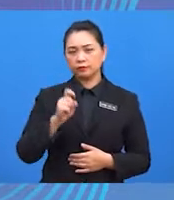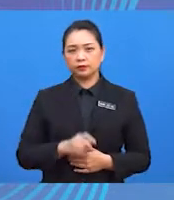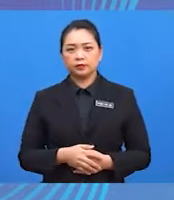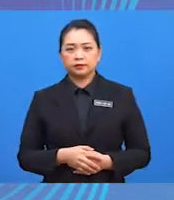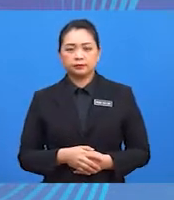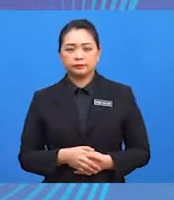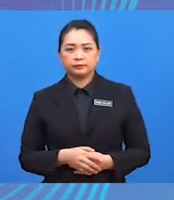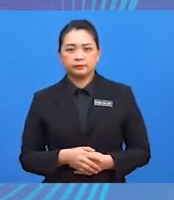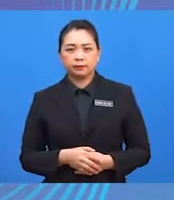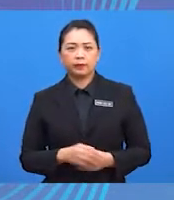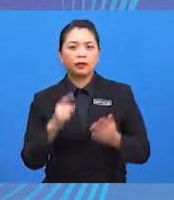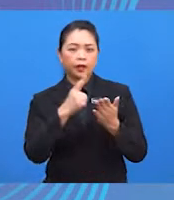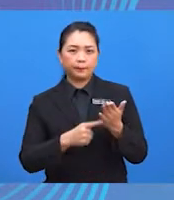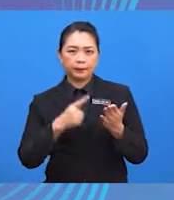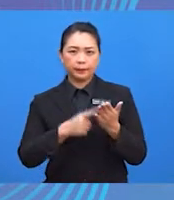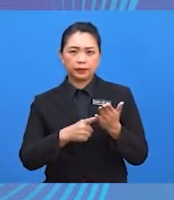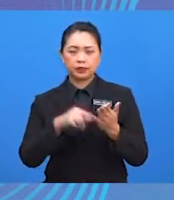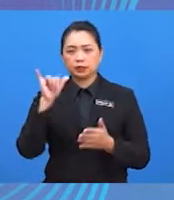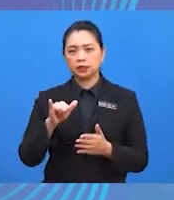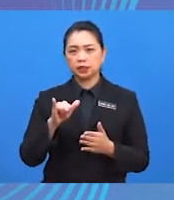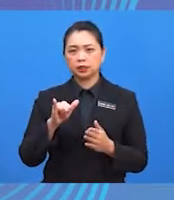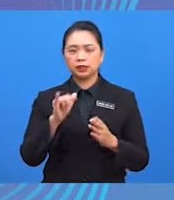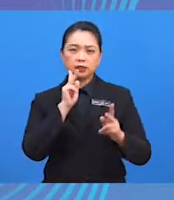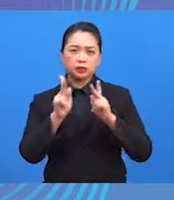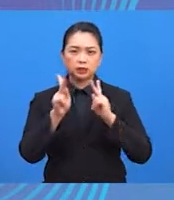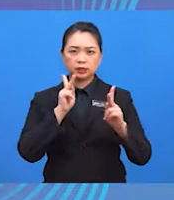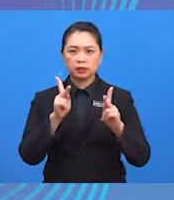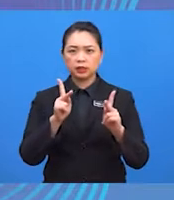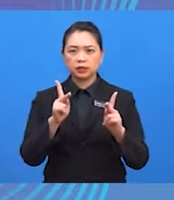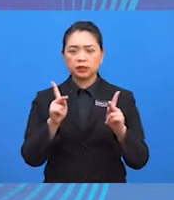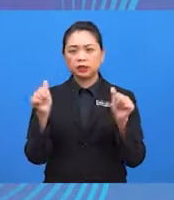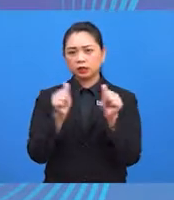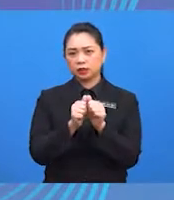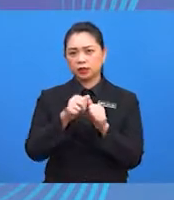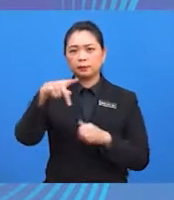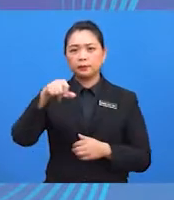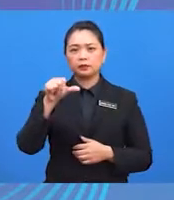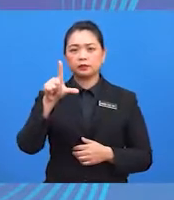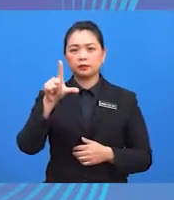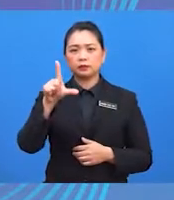Apakah yang dikatakan dengan palet catan?